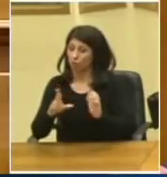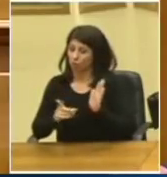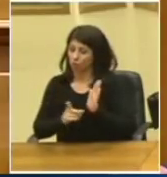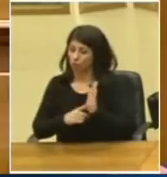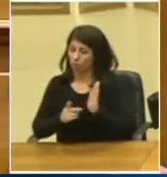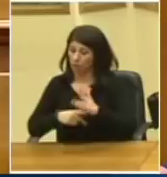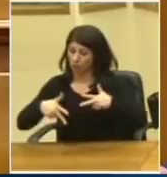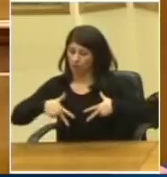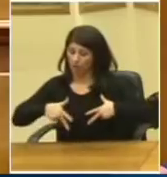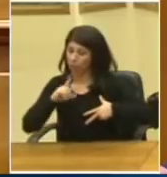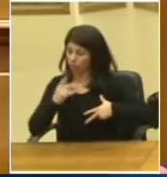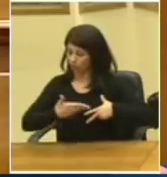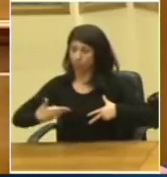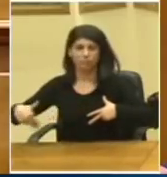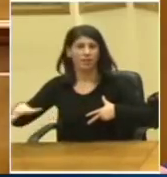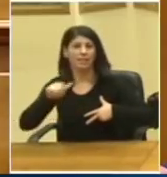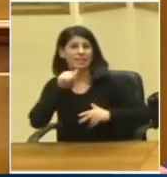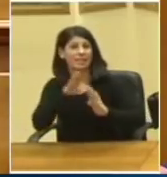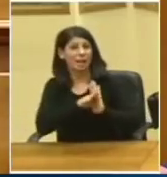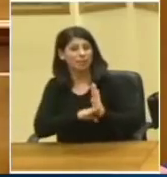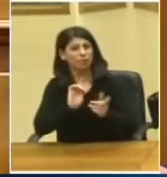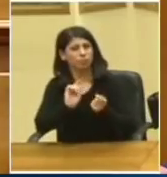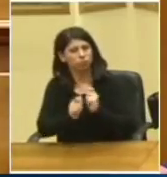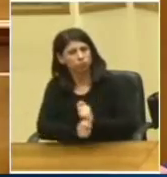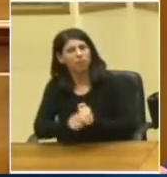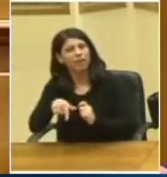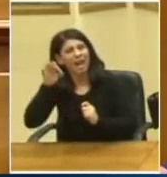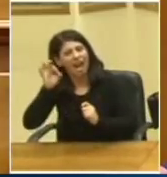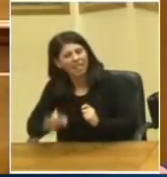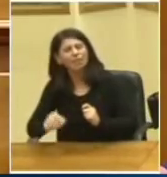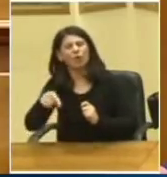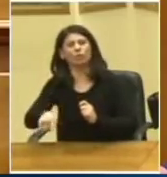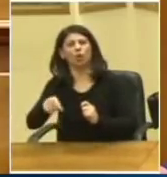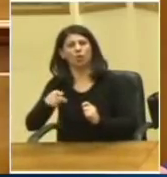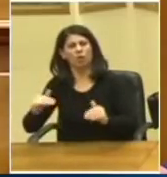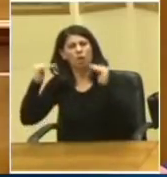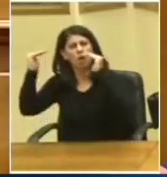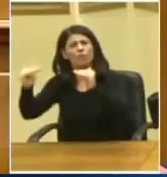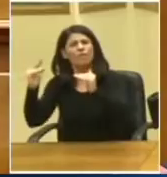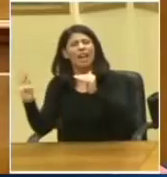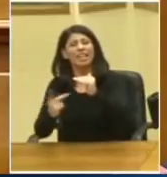δική μας, η συνταγματική αναθεώρηση είναι ακριβώς αυτό, η κορυφαία κοινοβουλευτική διαδικασία.